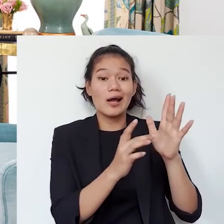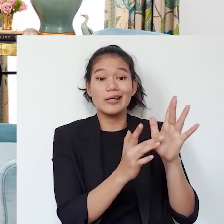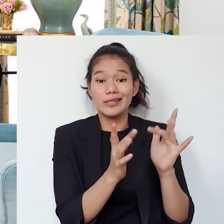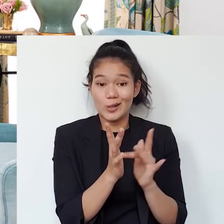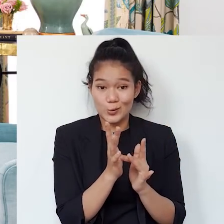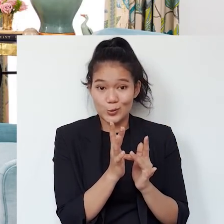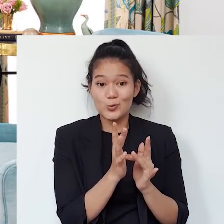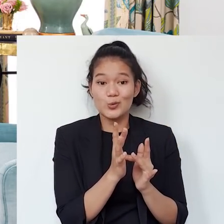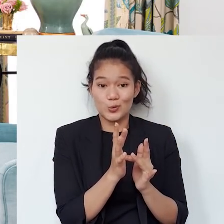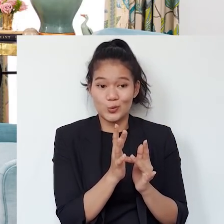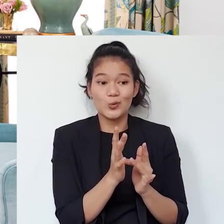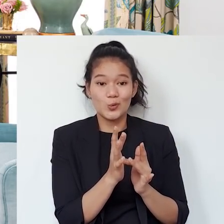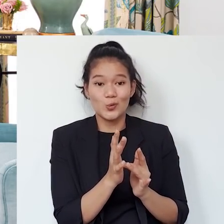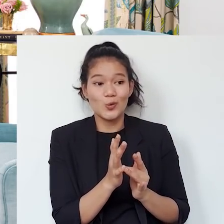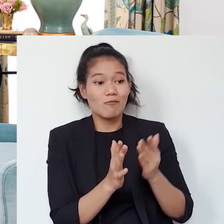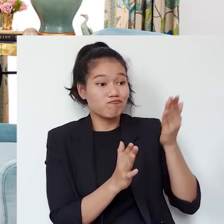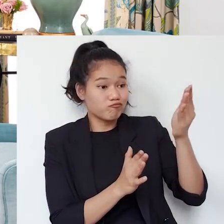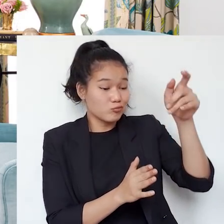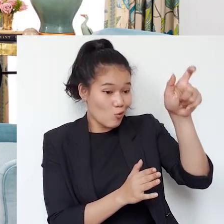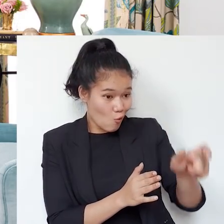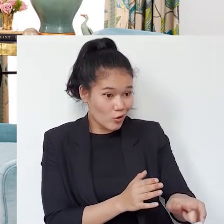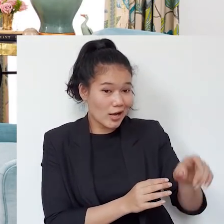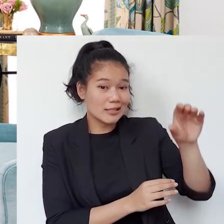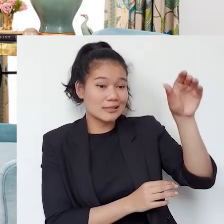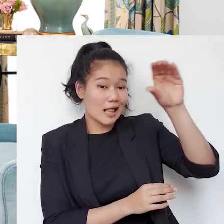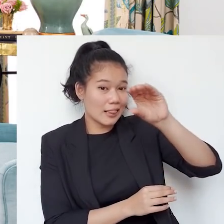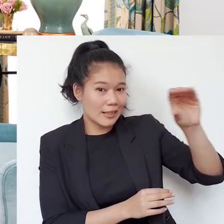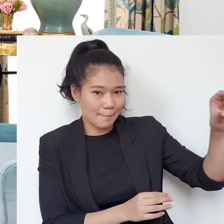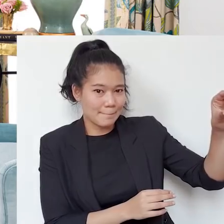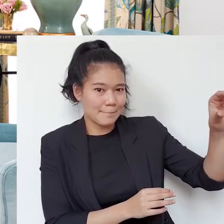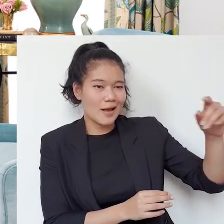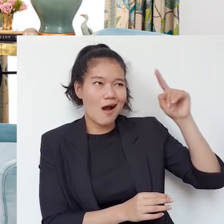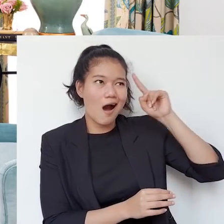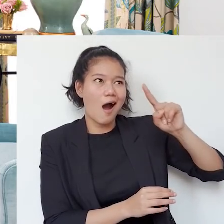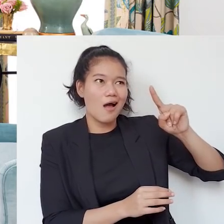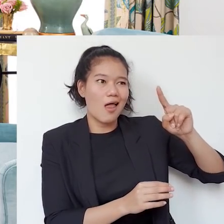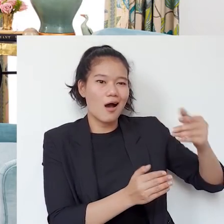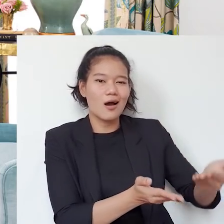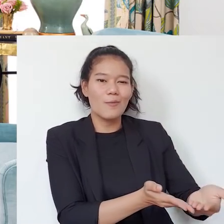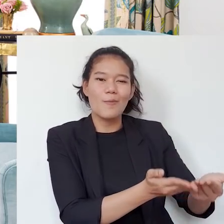Yesus adalah dia yang disalibkan dan dibangkitkan Allah.